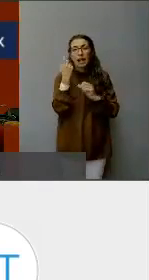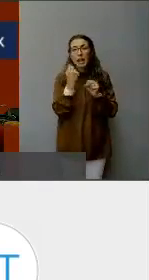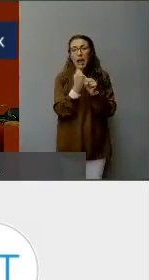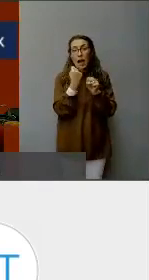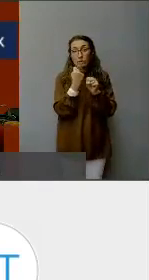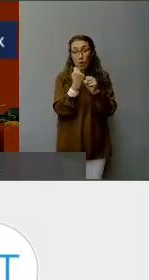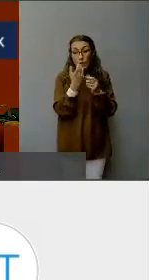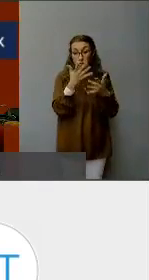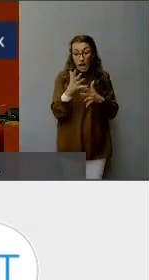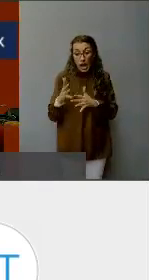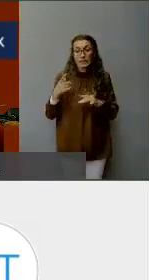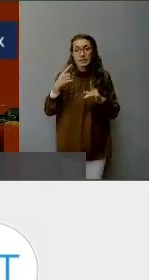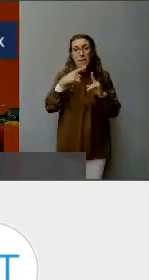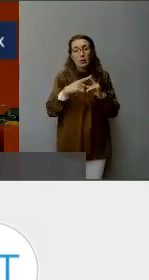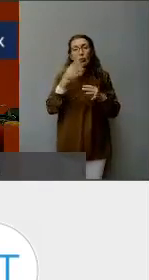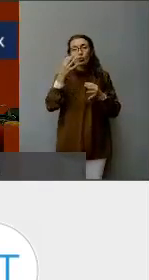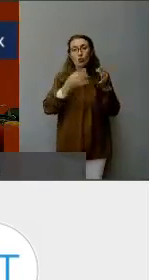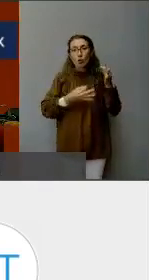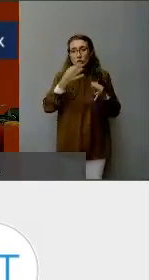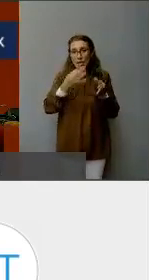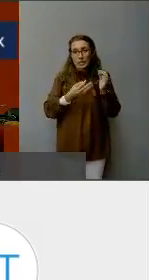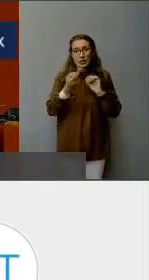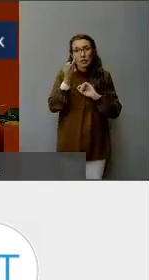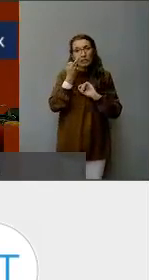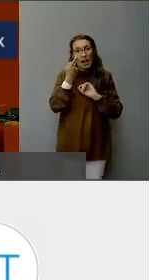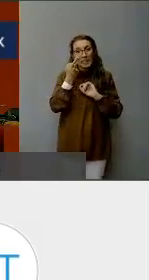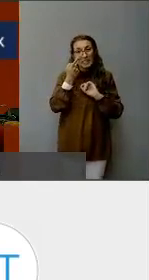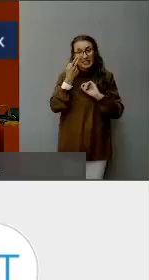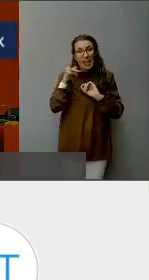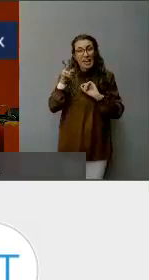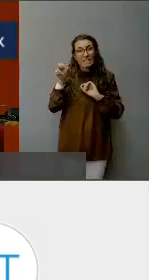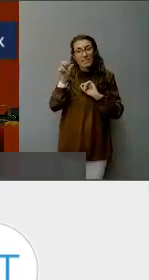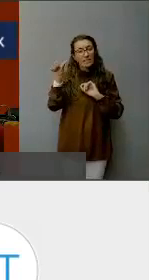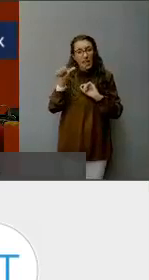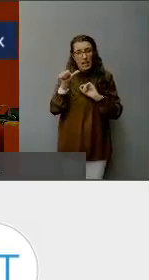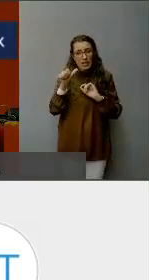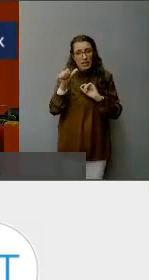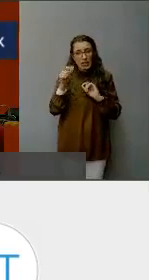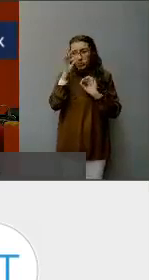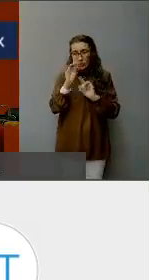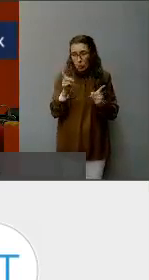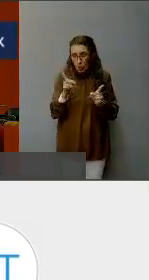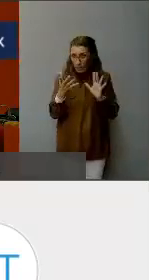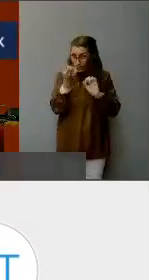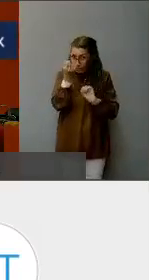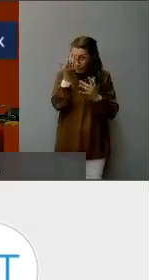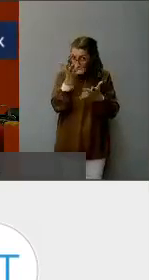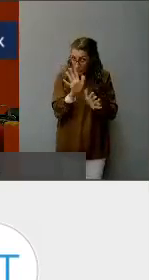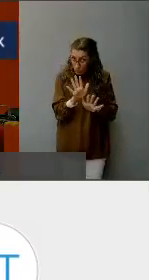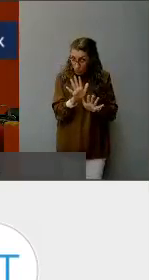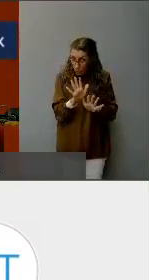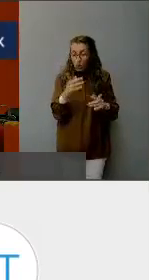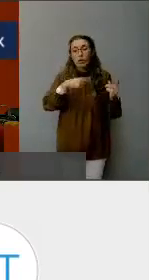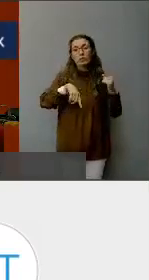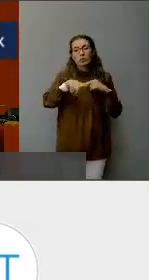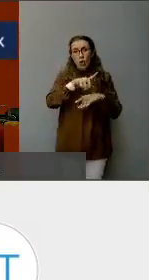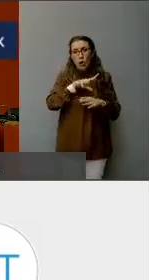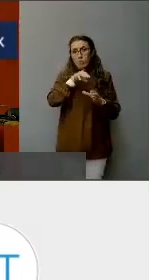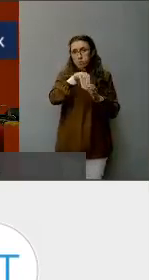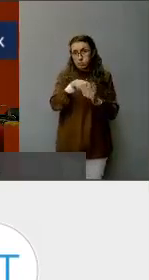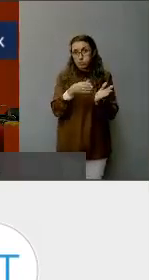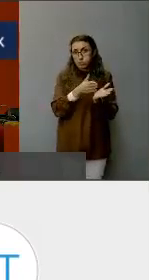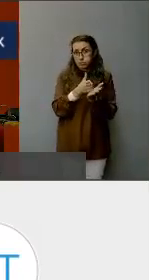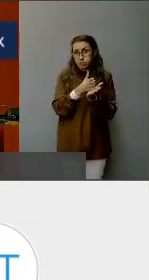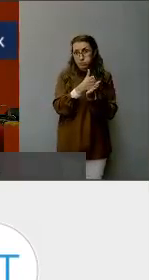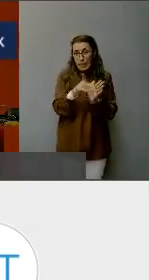sui risultati emersi da acquisire valutare fine della vas ci inseriamo in questo filone in questo diritto all'interno della di